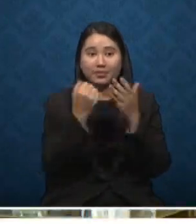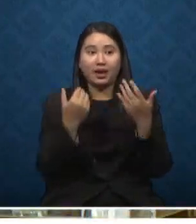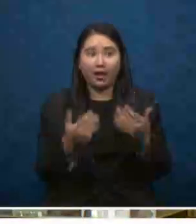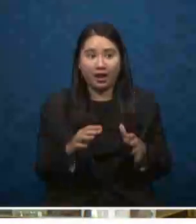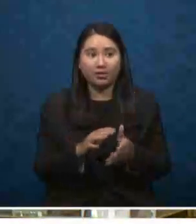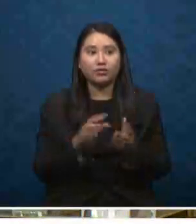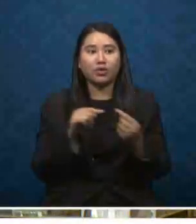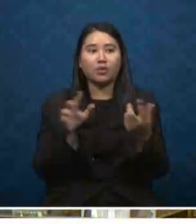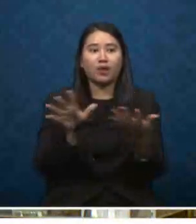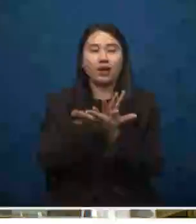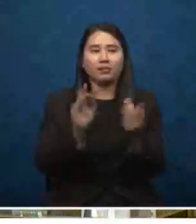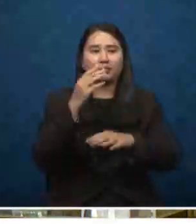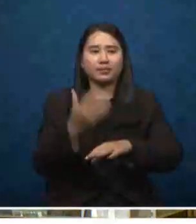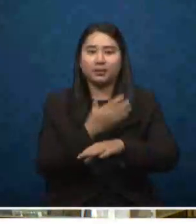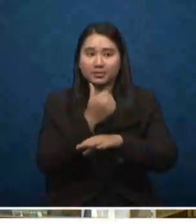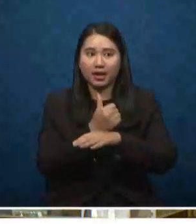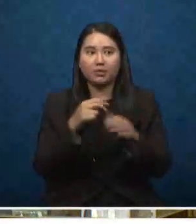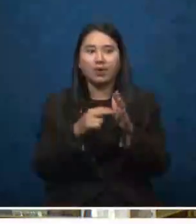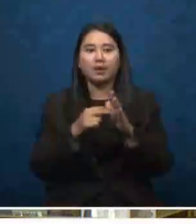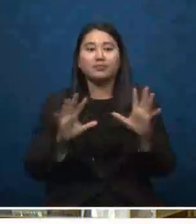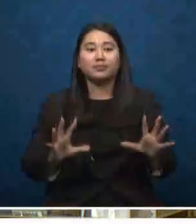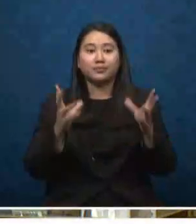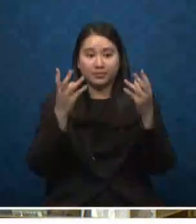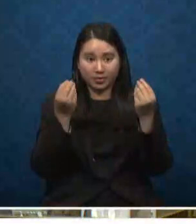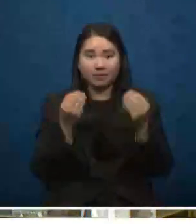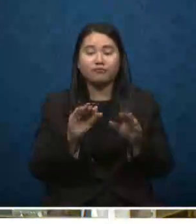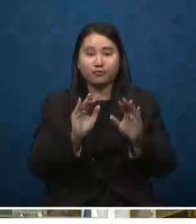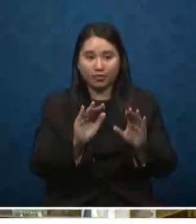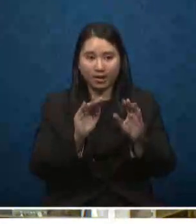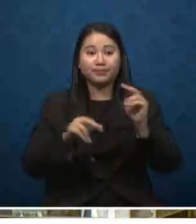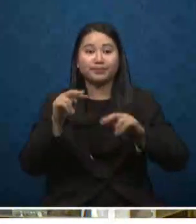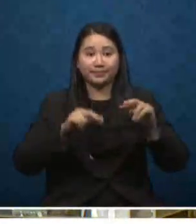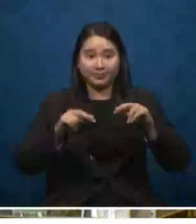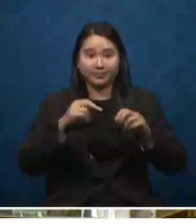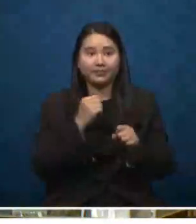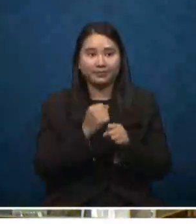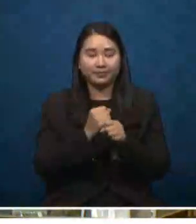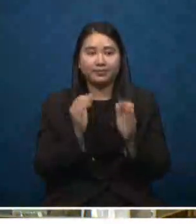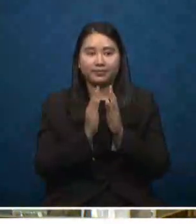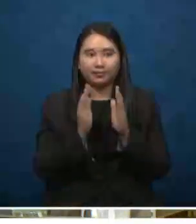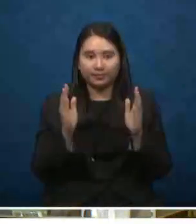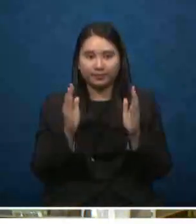วัฒนธรรมทางการเมืองครับก็คงจะหมดไปครับก็ขอให้ท่านไปติดตามนิดนึงครับครับขอบคุณมากครับ